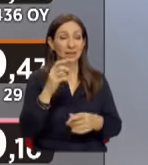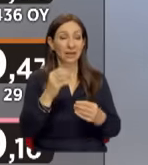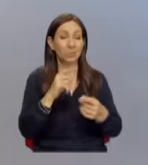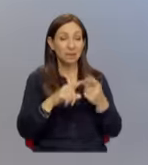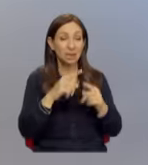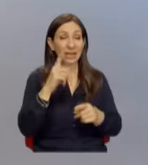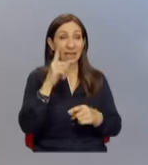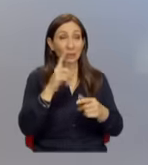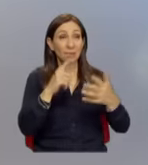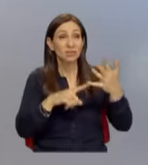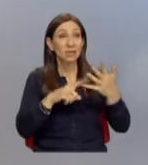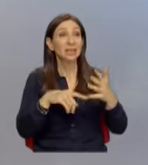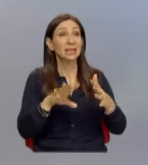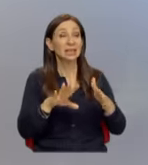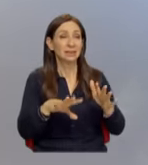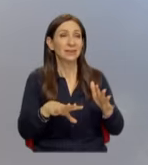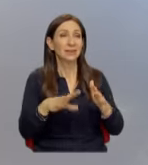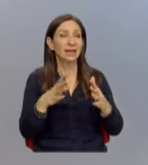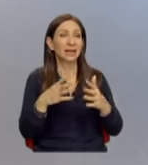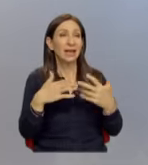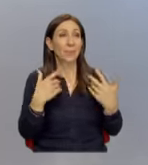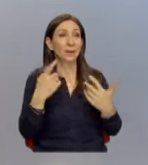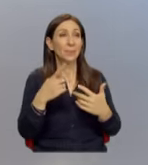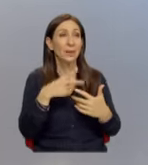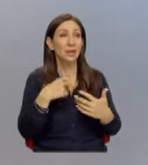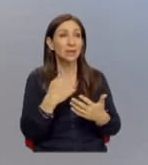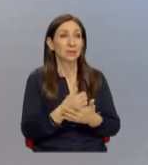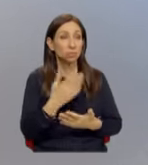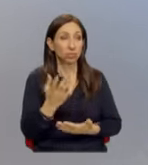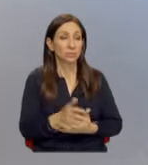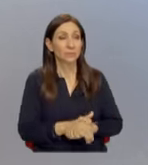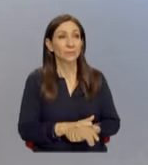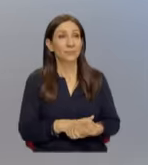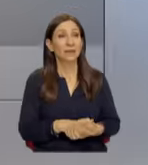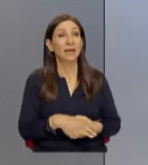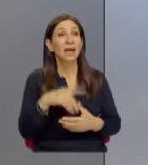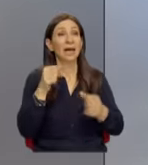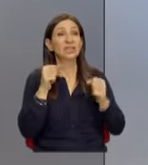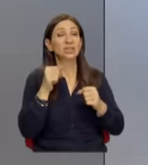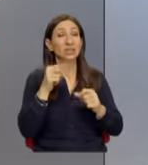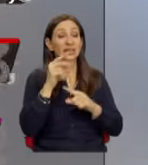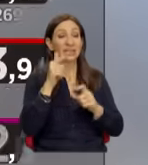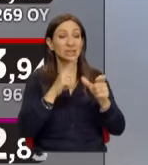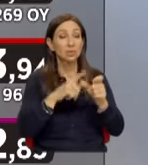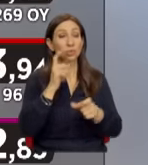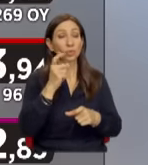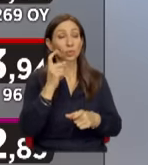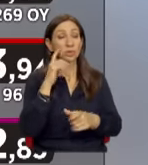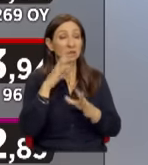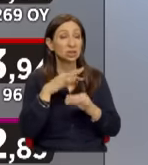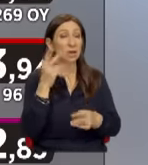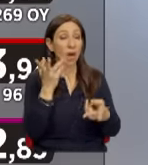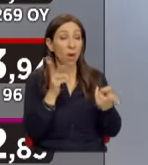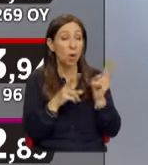Parti'deydi. CHP ilk 5'te bile değil. Evet. Karaman'da yani ve belediye almışlar. Ve şimdi Erzincan ilçe 9 can hala